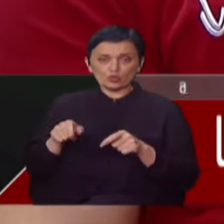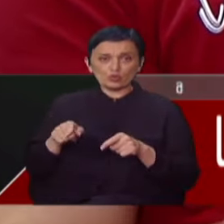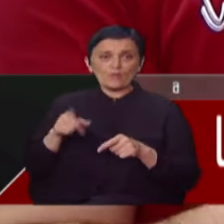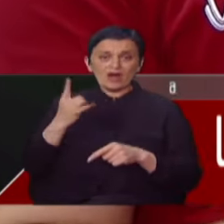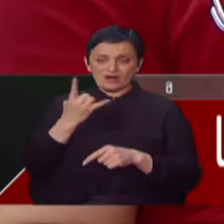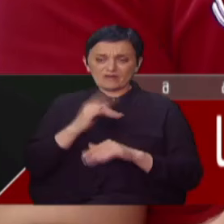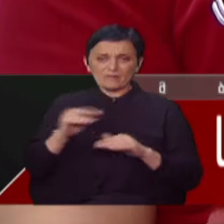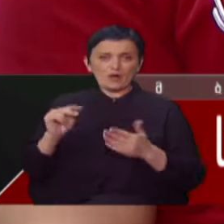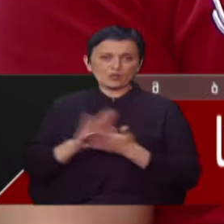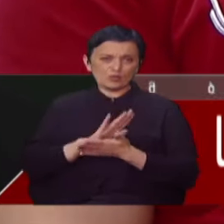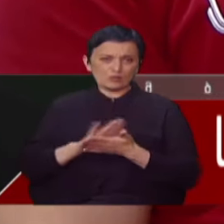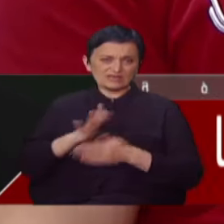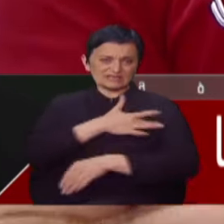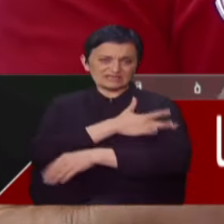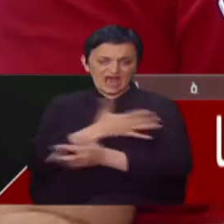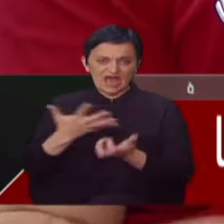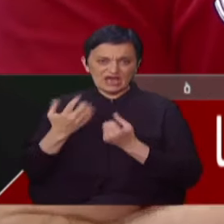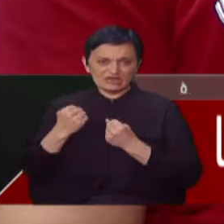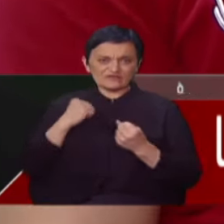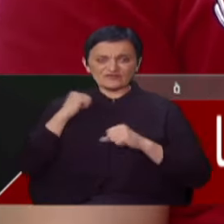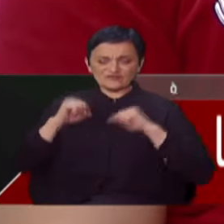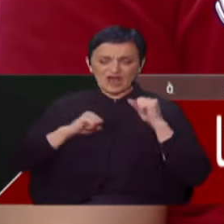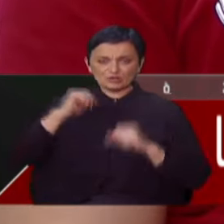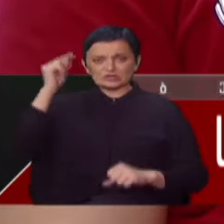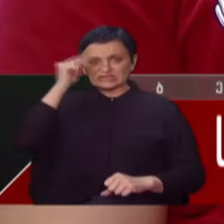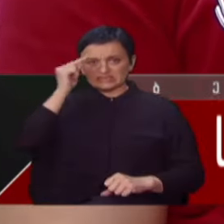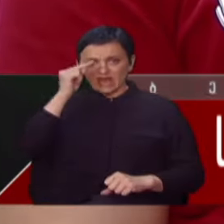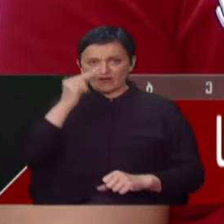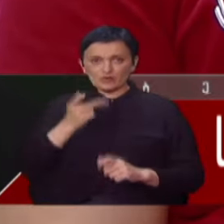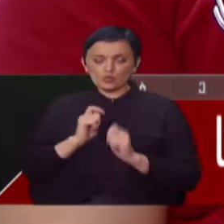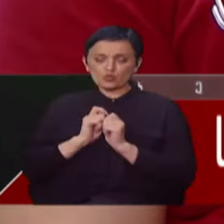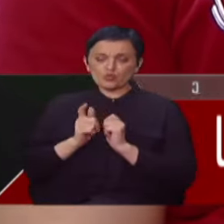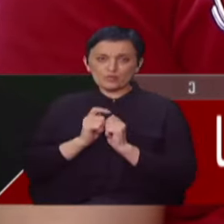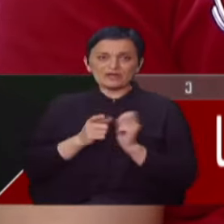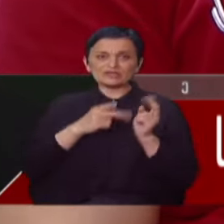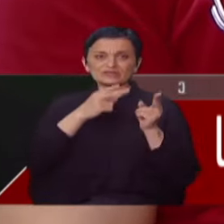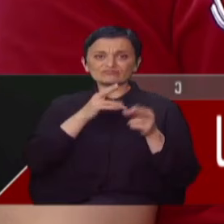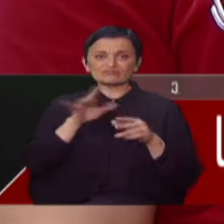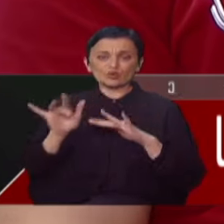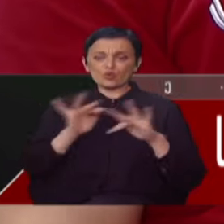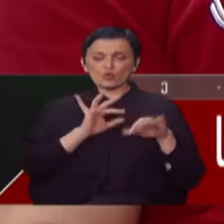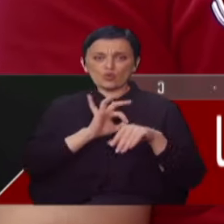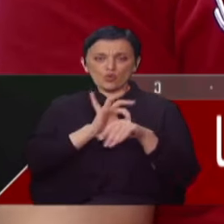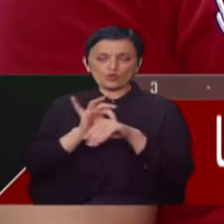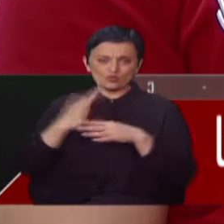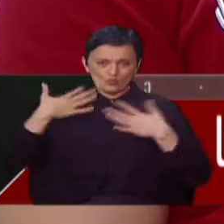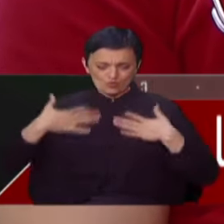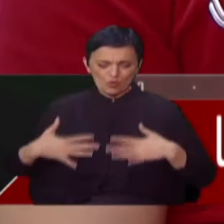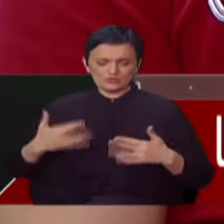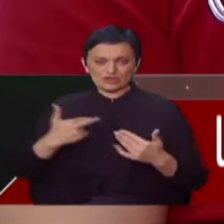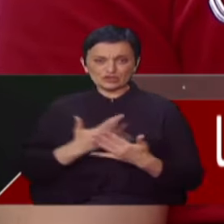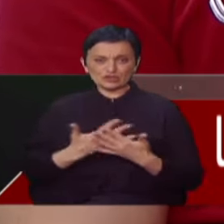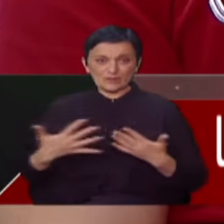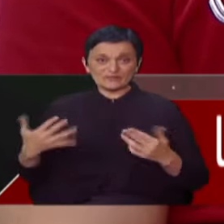უსასყიდლოდ იღებულმე სერვისას თქვა, თუ ვარჯიშობენ, სწავლობენ, ასე თქვა, ფინანსდებათ გასვლითი ღონისძიებები, ფორმები და ასე შემდეგ.